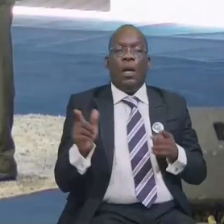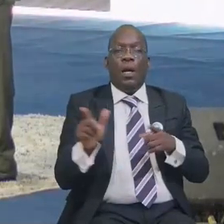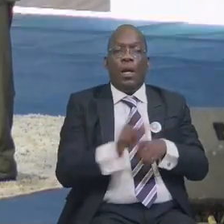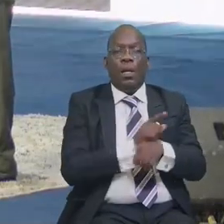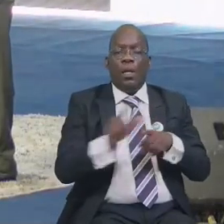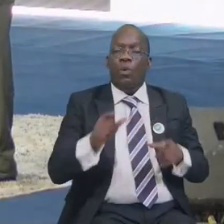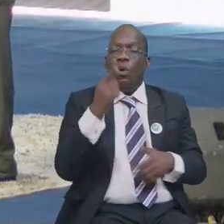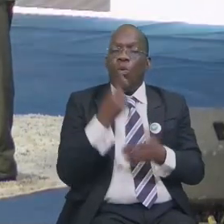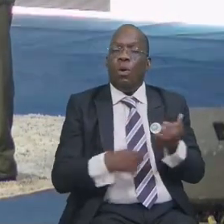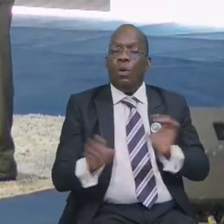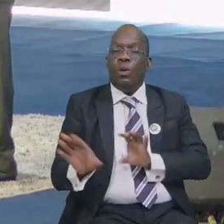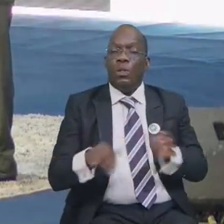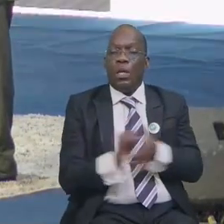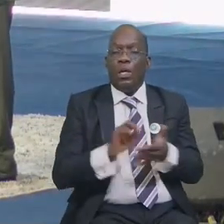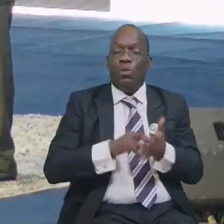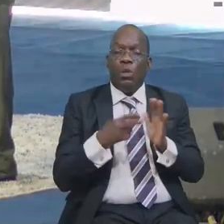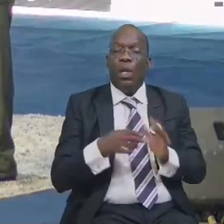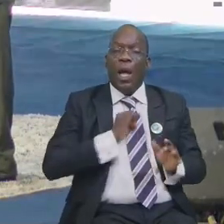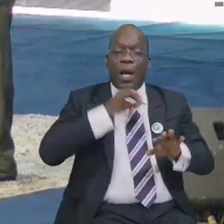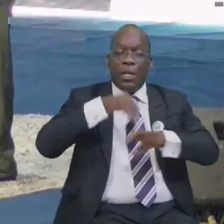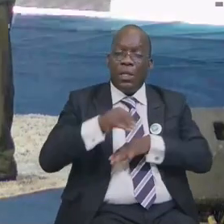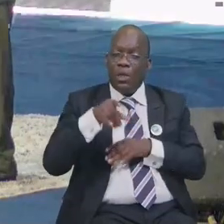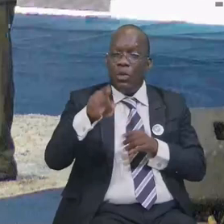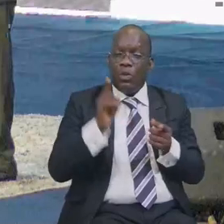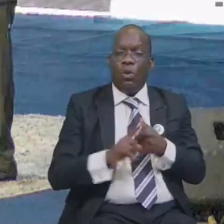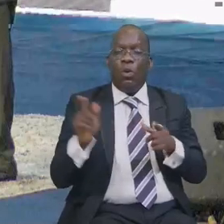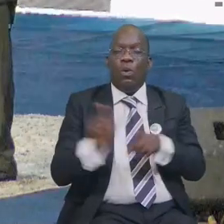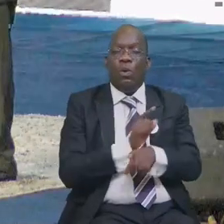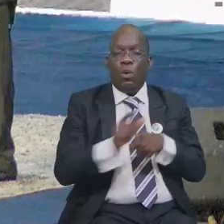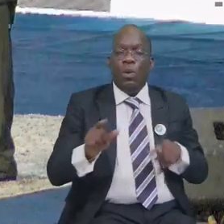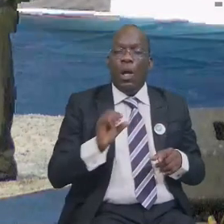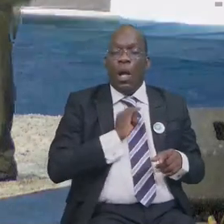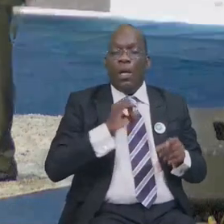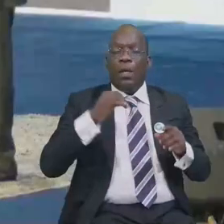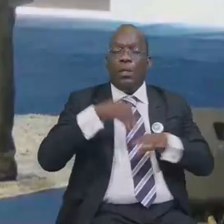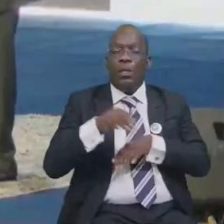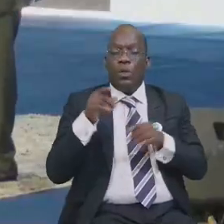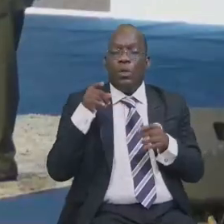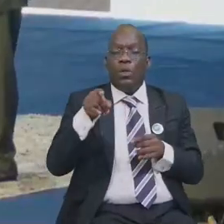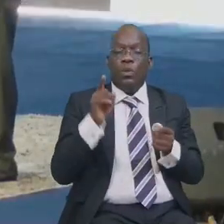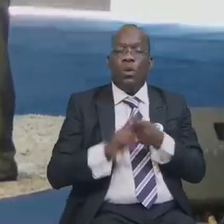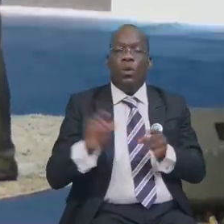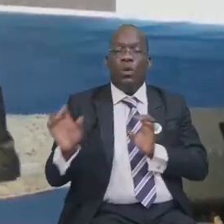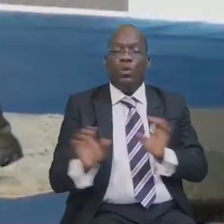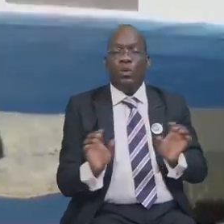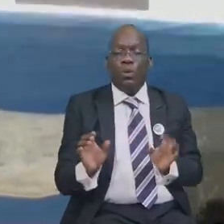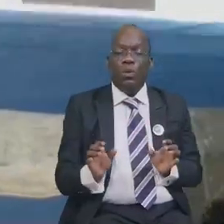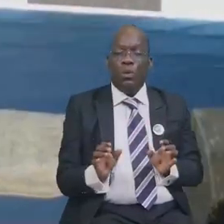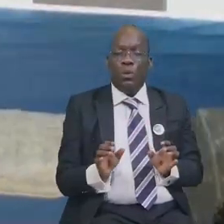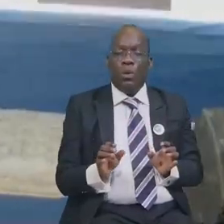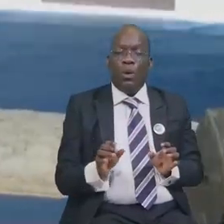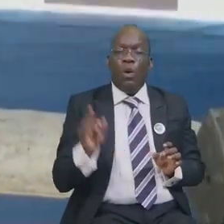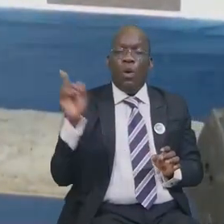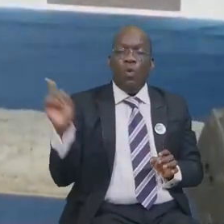quoi? Je vous ai envoyé travailler. Je vous ai envoyé moissonner ce que vous n'avez pas